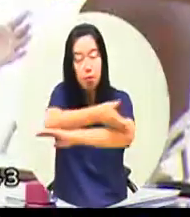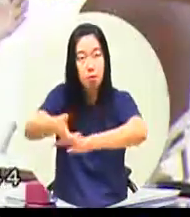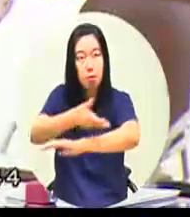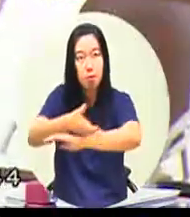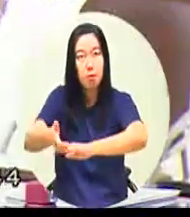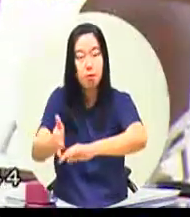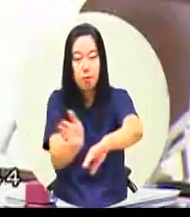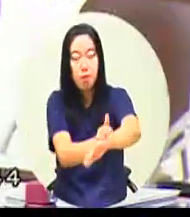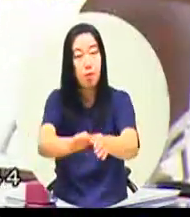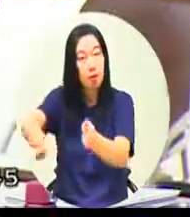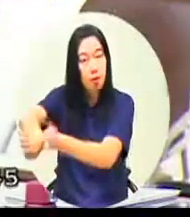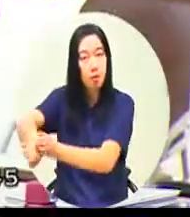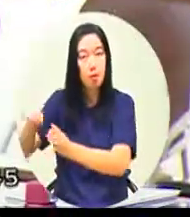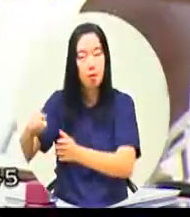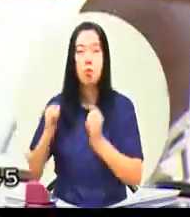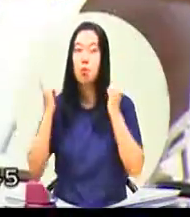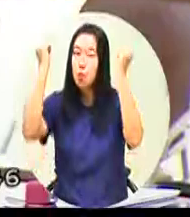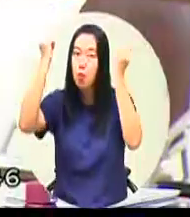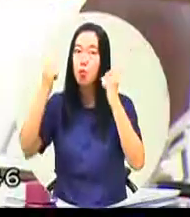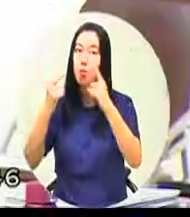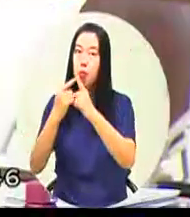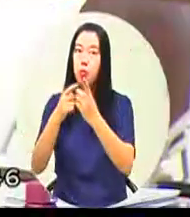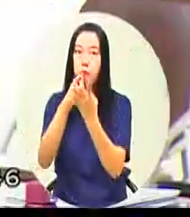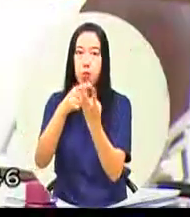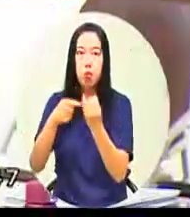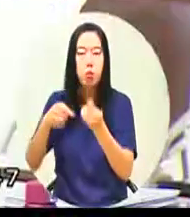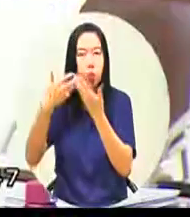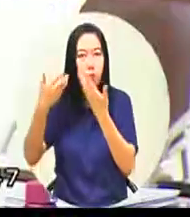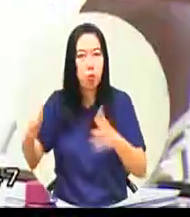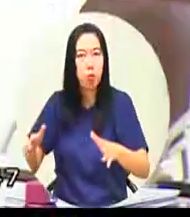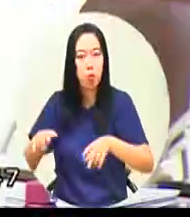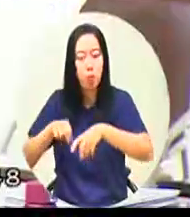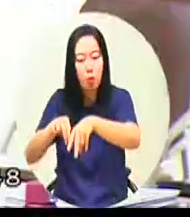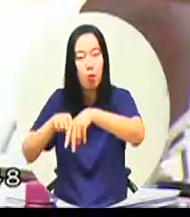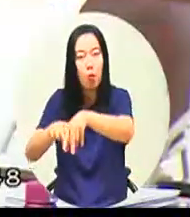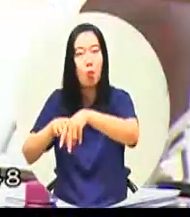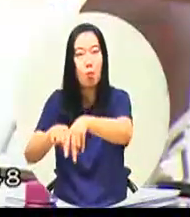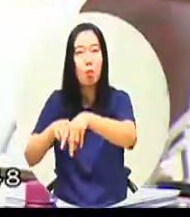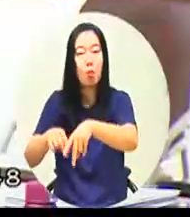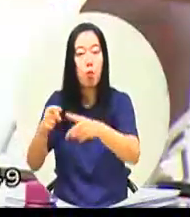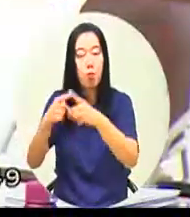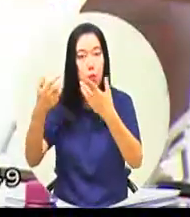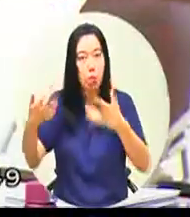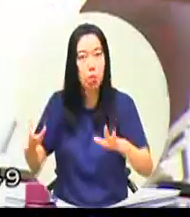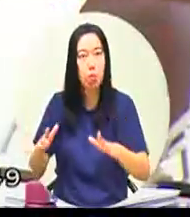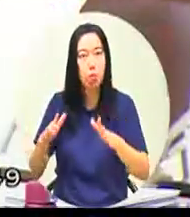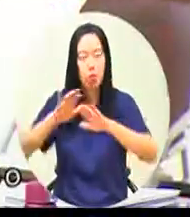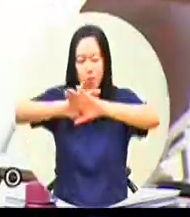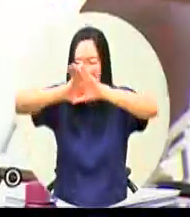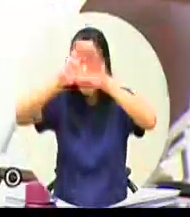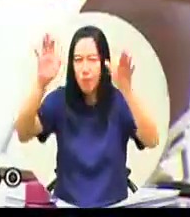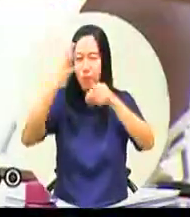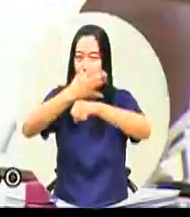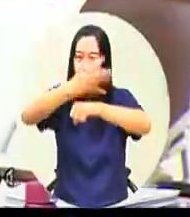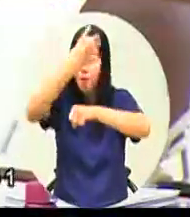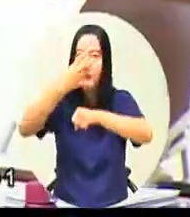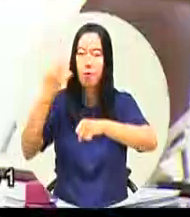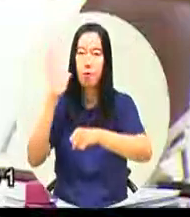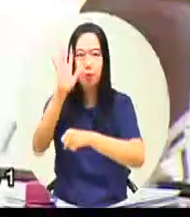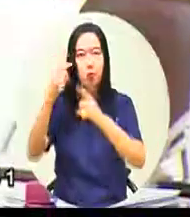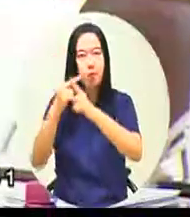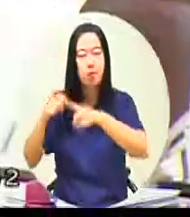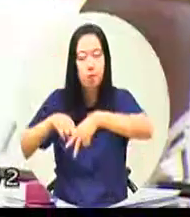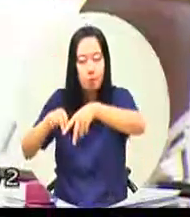个运动人口实在太多了。我们从早上凌晨哦，才四点外，有一人一直在行路，行路，